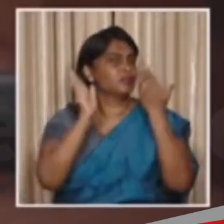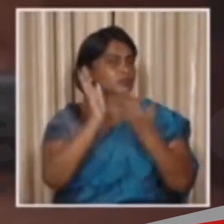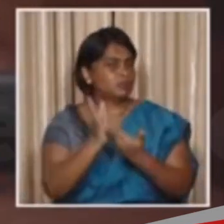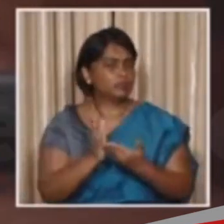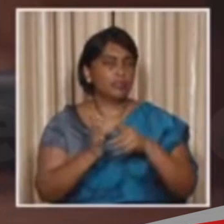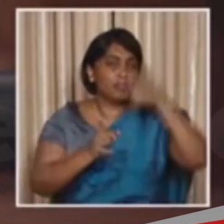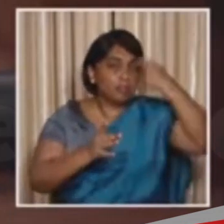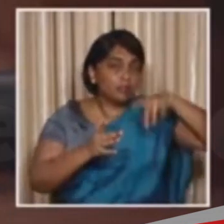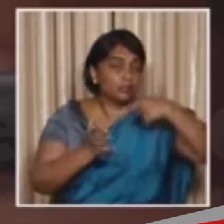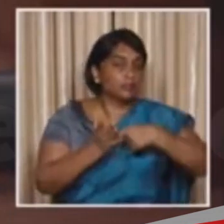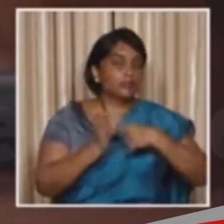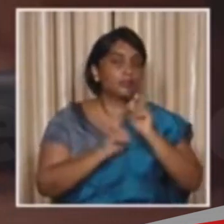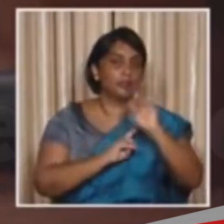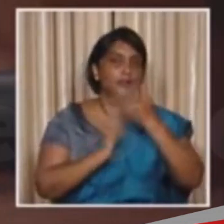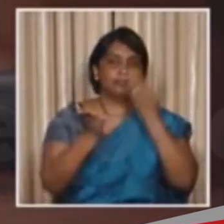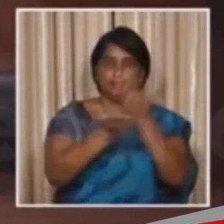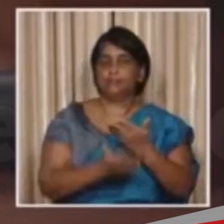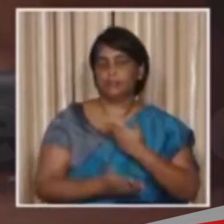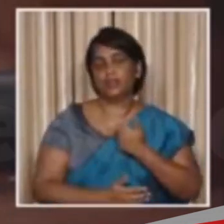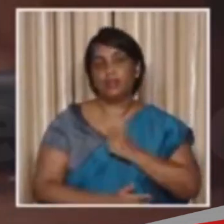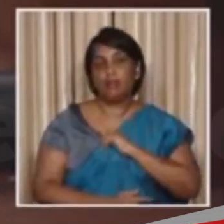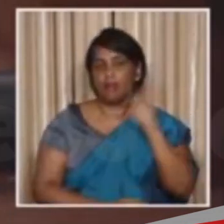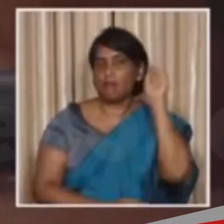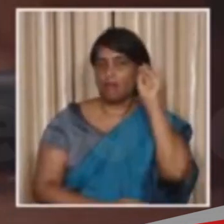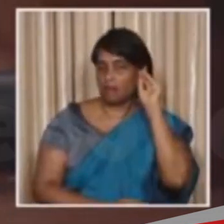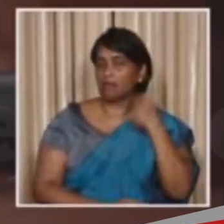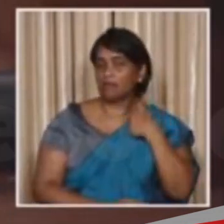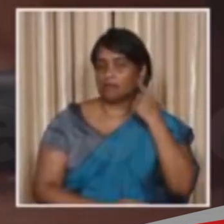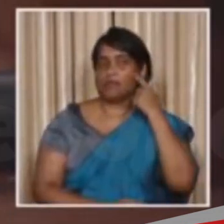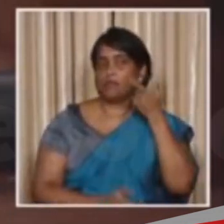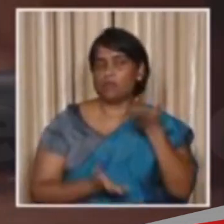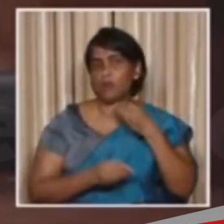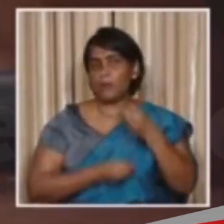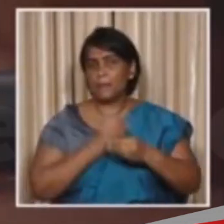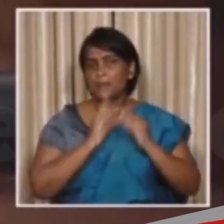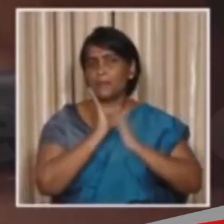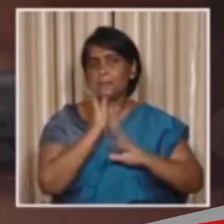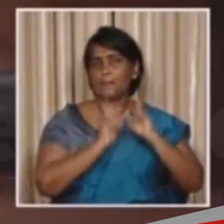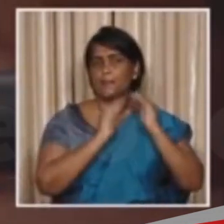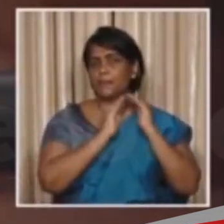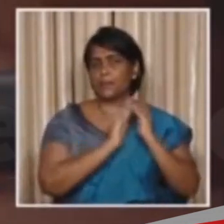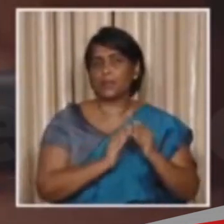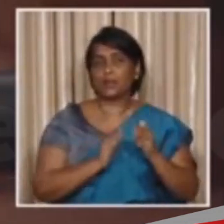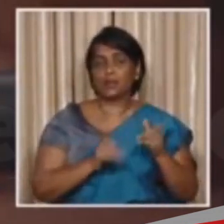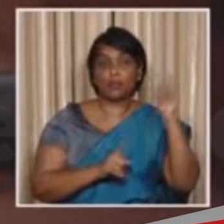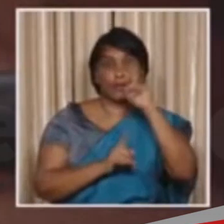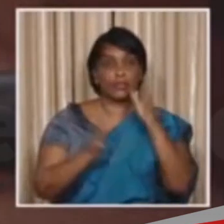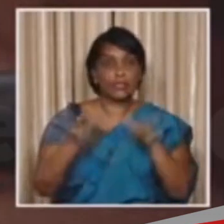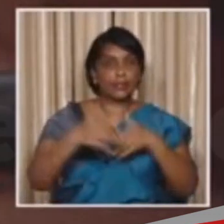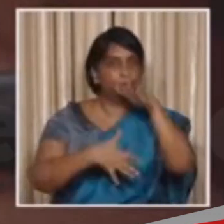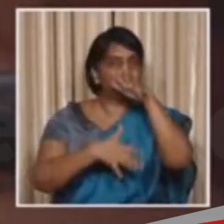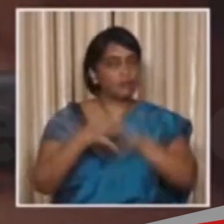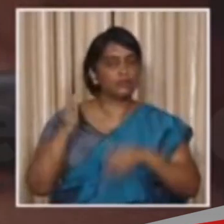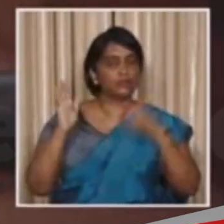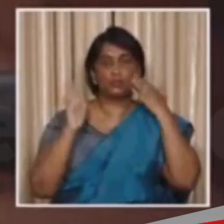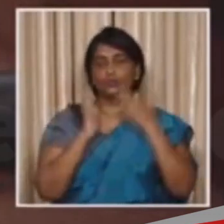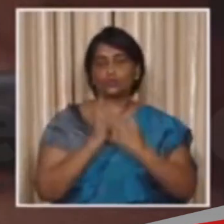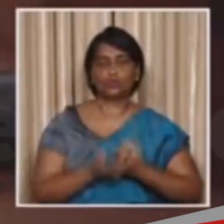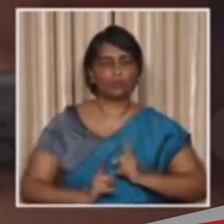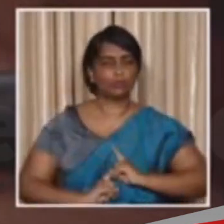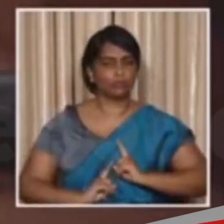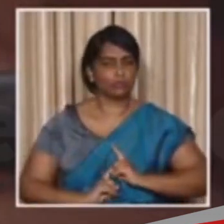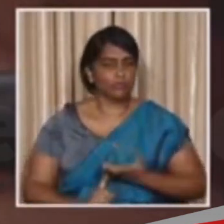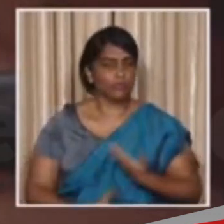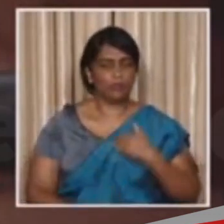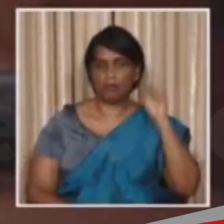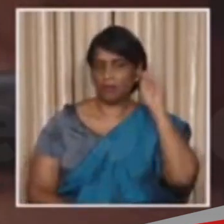නිරීක්ෂණත් මේ සබහට ඉදිරිපත් කරන ම කැමති තොට දැනගන්න කැමති මොකද කර්මාන්ත අමාත්‍යන්සේ මේ කැබිනට පළමු කැබිනට පත්‍රිකාව පිළිබඳ ධර්ණිස්ථාවරය කියලා.